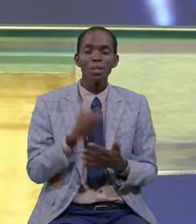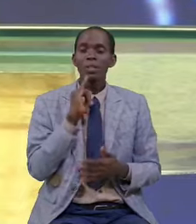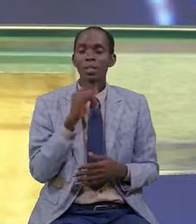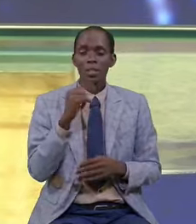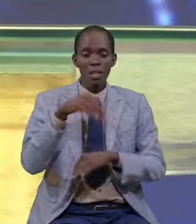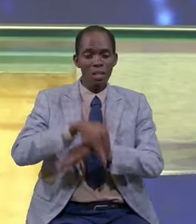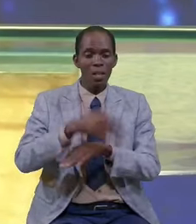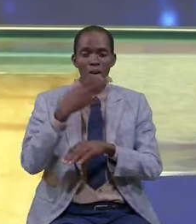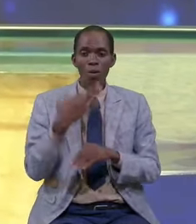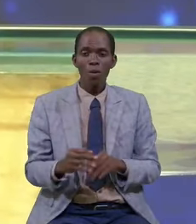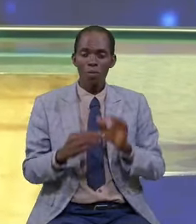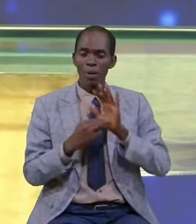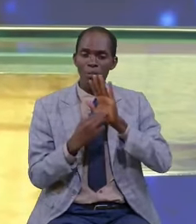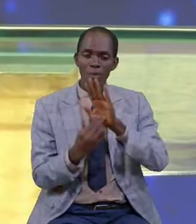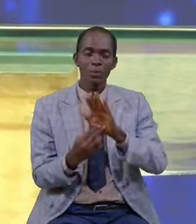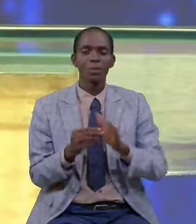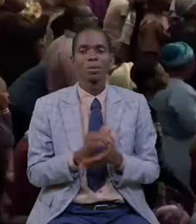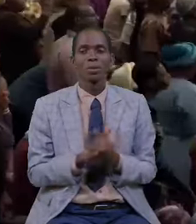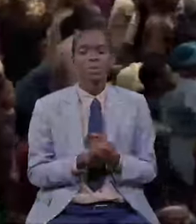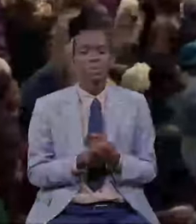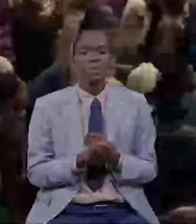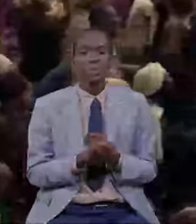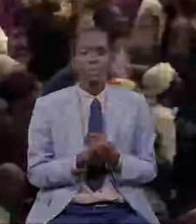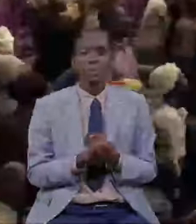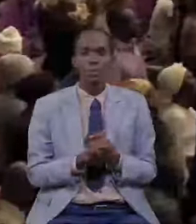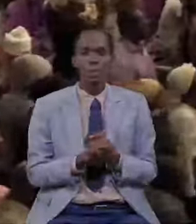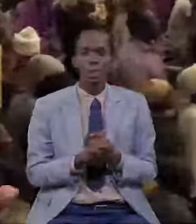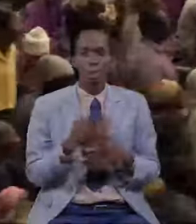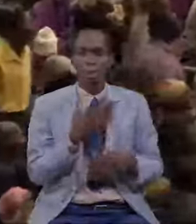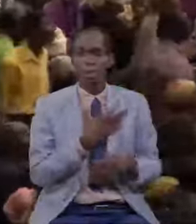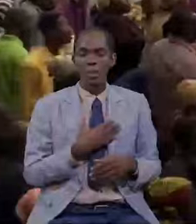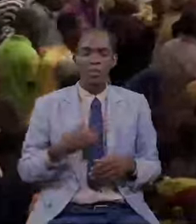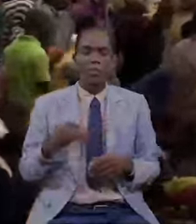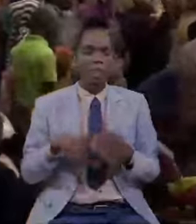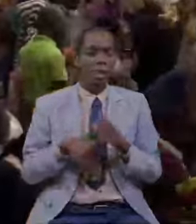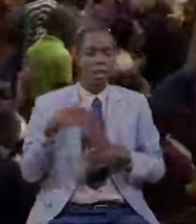C'est la nuit de manifestation. Une soirée de joie.